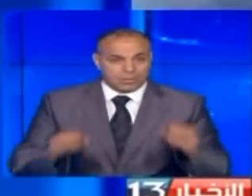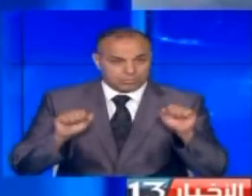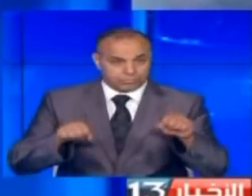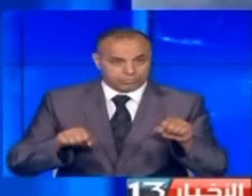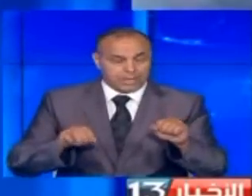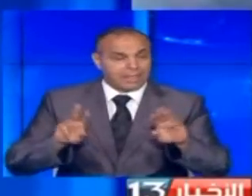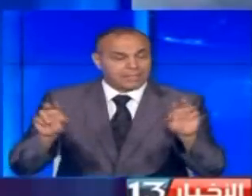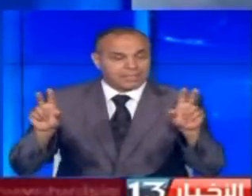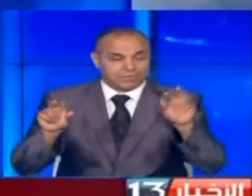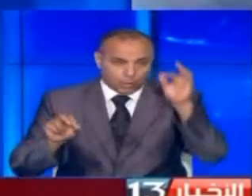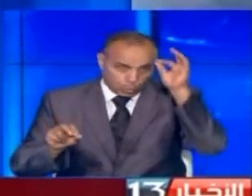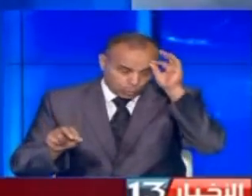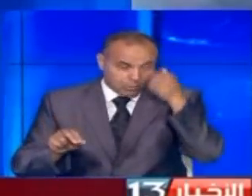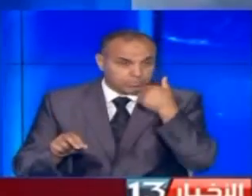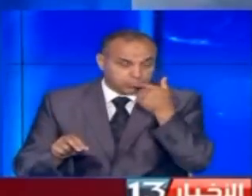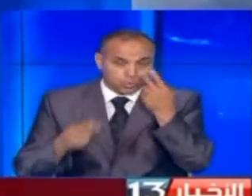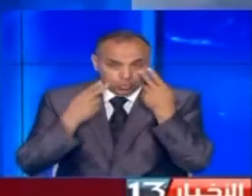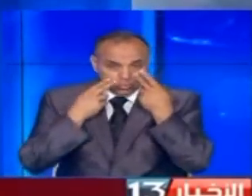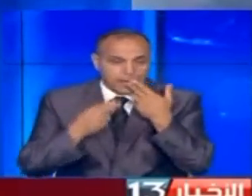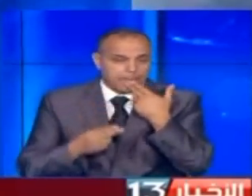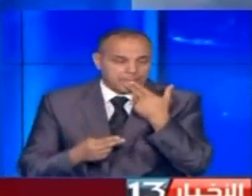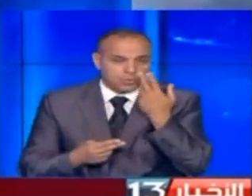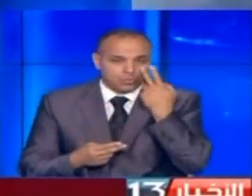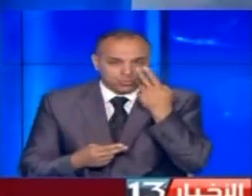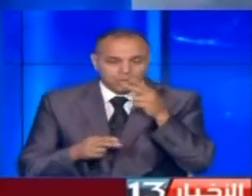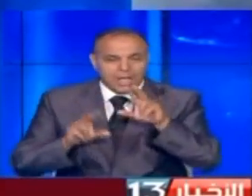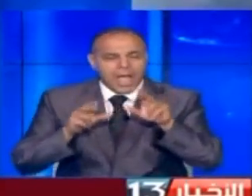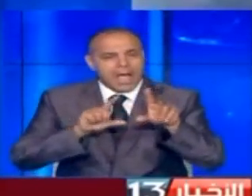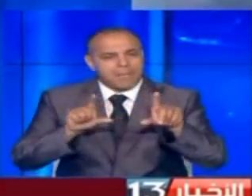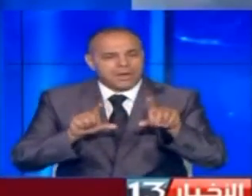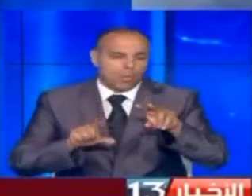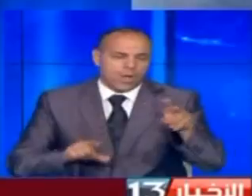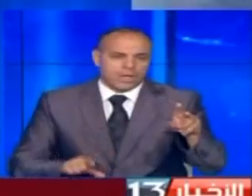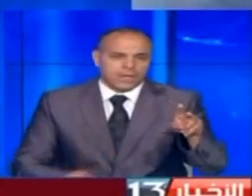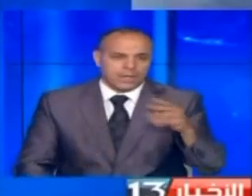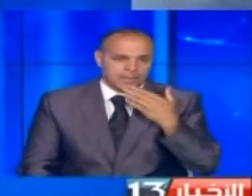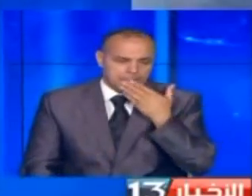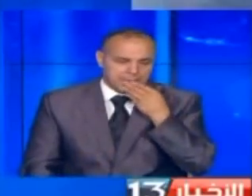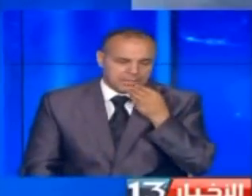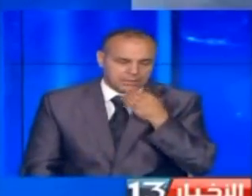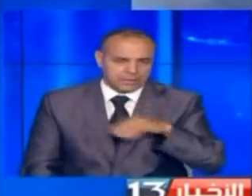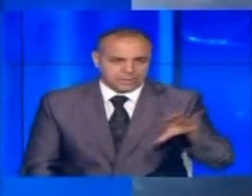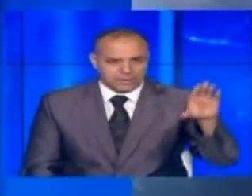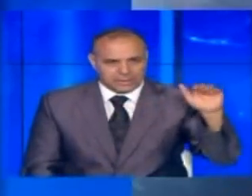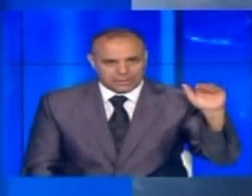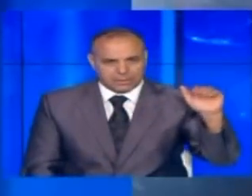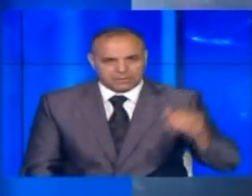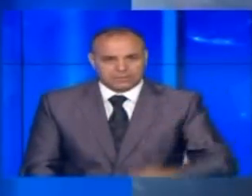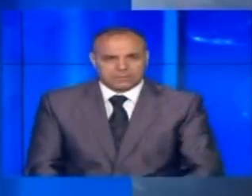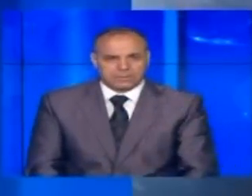موقع التلفزة التونسية على ذمتكم مشاهدينا للاطلاع على هذه الأخبار وغيرها، نلقاكم على خير.